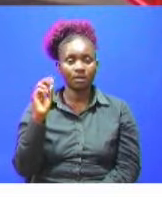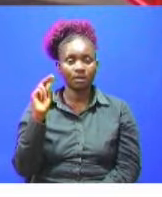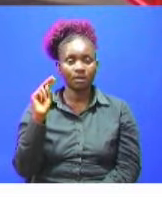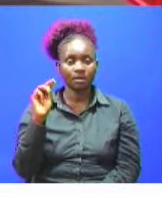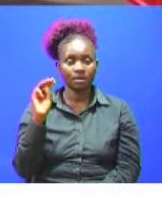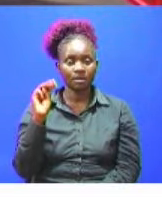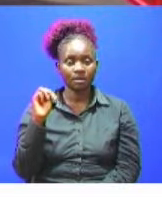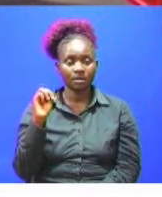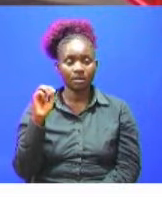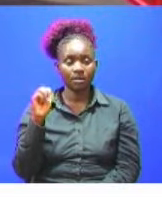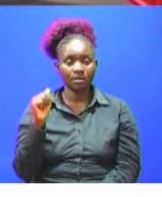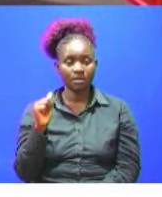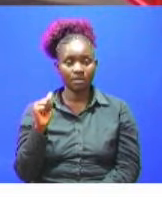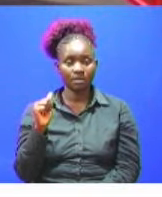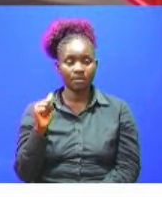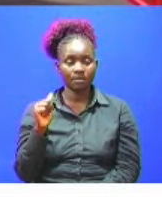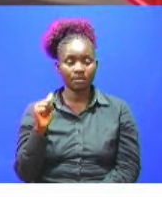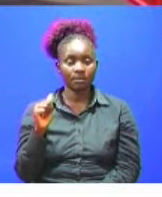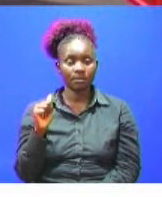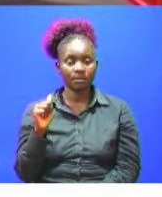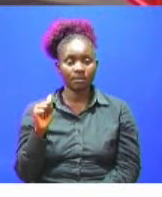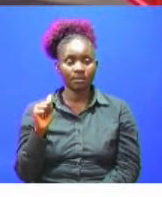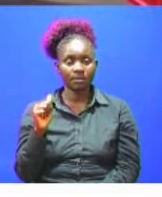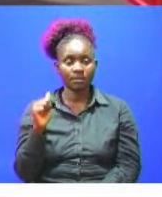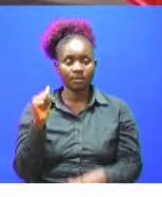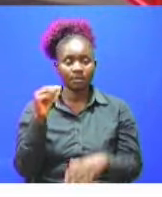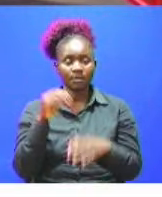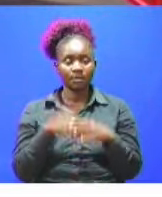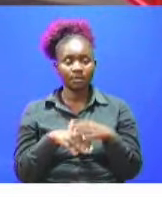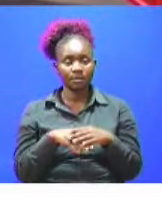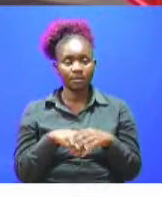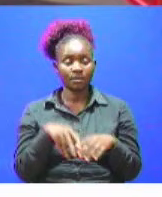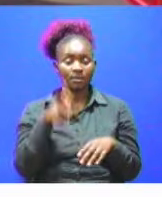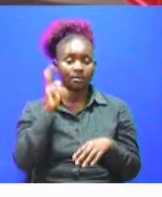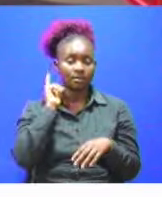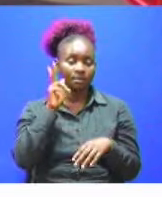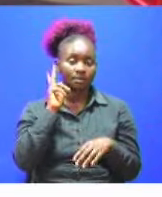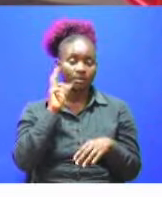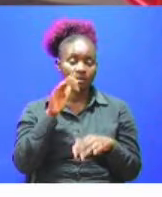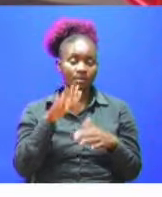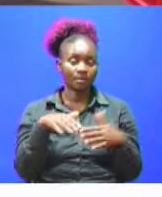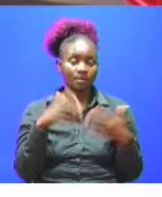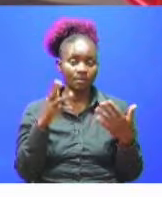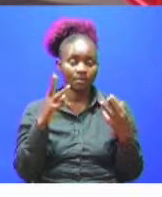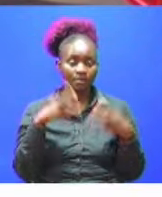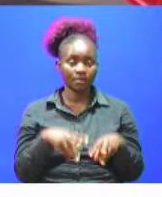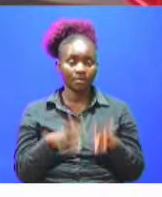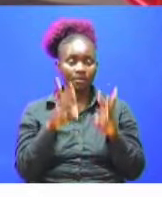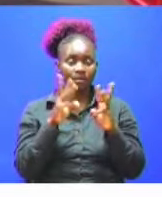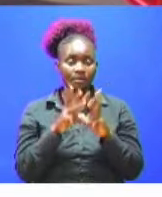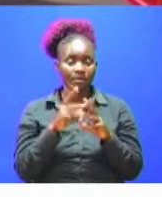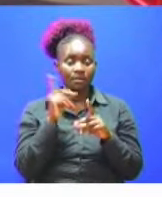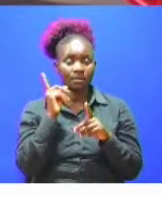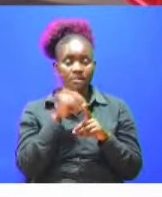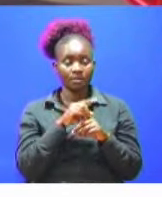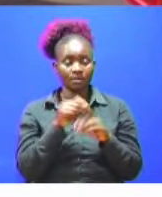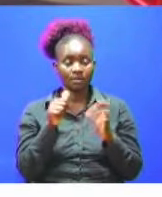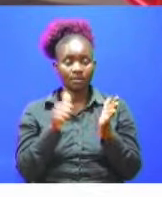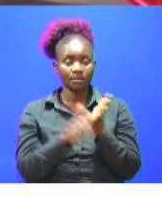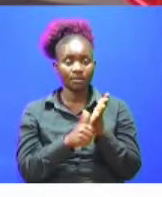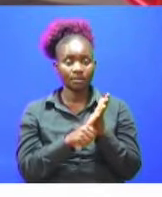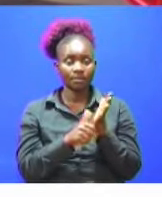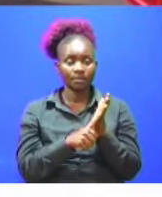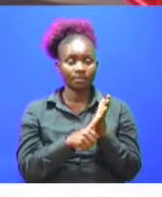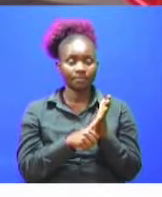county eyo ya Nyamira ime county ya Kisi buna enchira eyemo yokora omochando